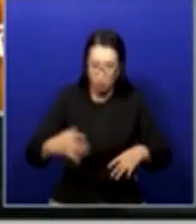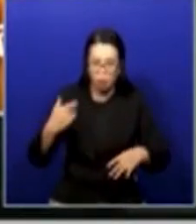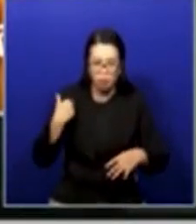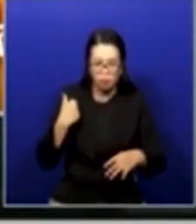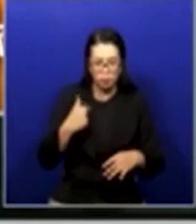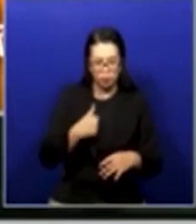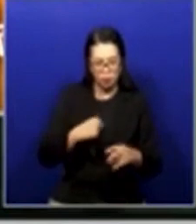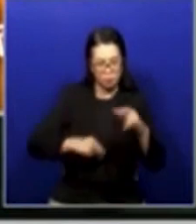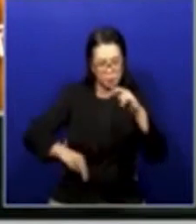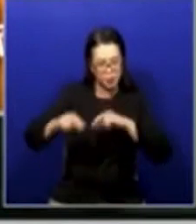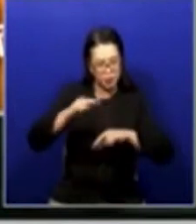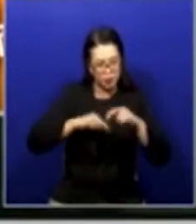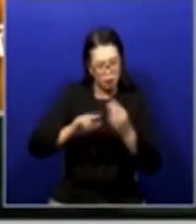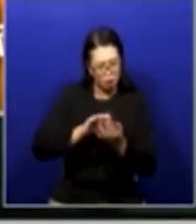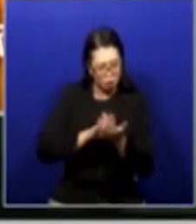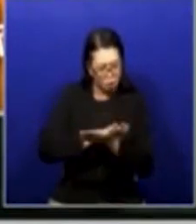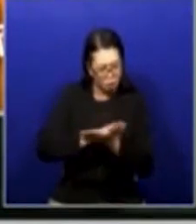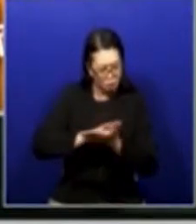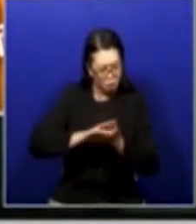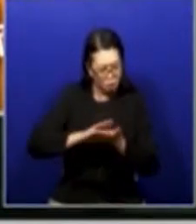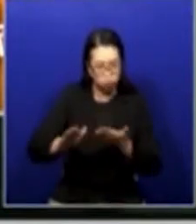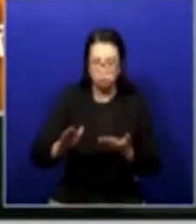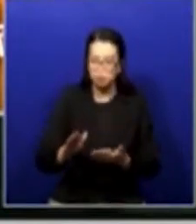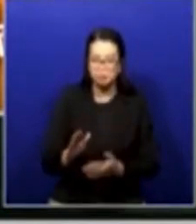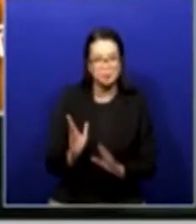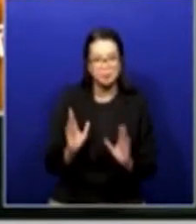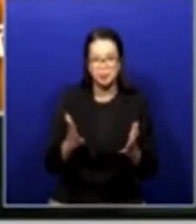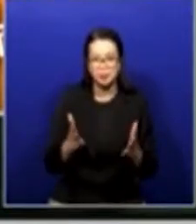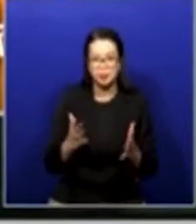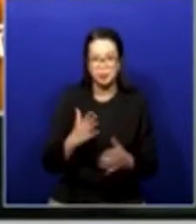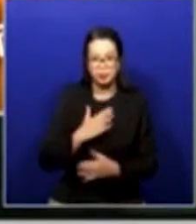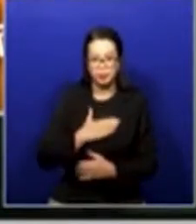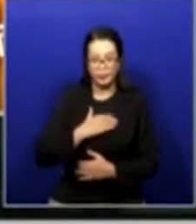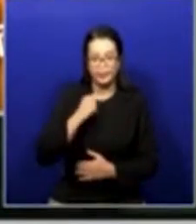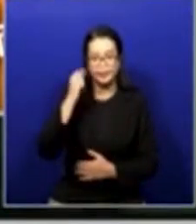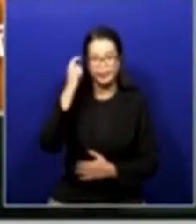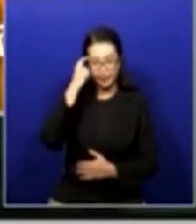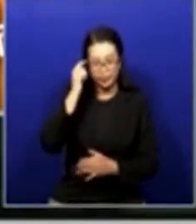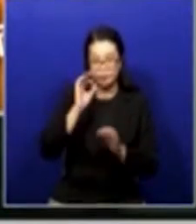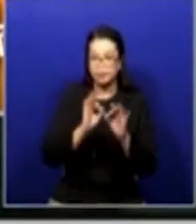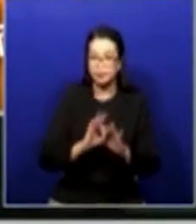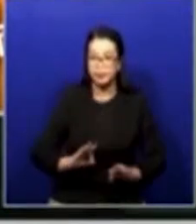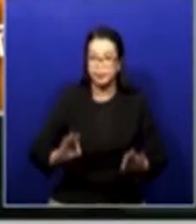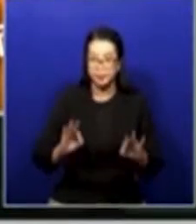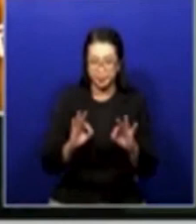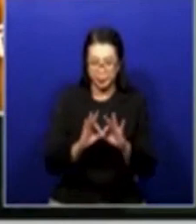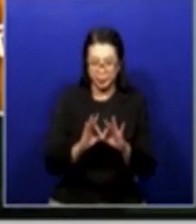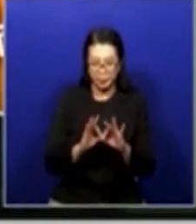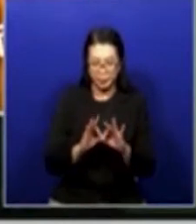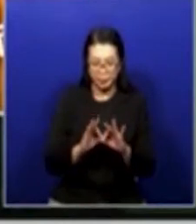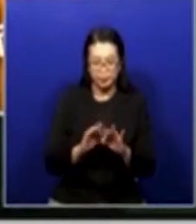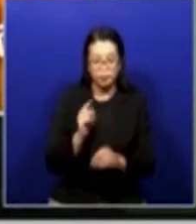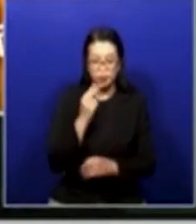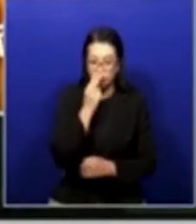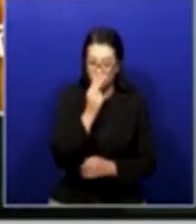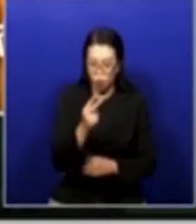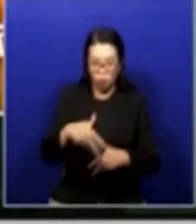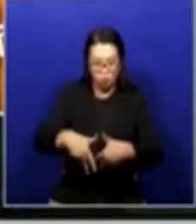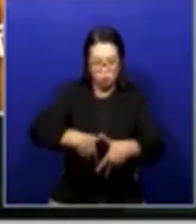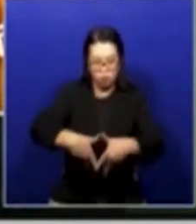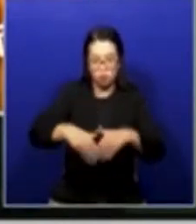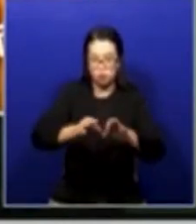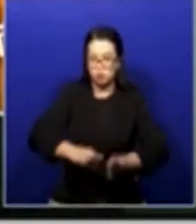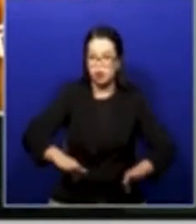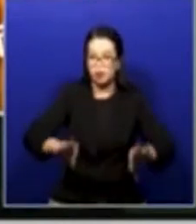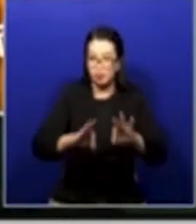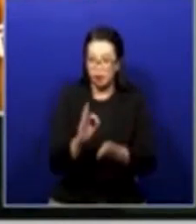ไรคะท่านประธานท่านจึงมองว่าความจำเป็นนั้นเราจะต้องมองประชาชนเป็นหลัก